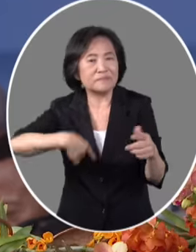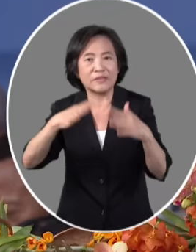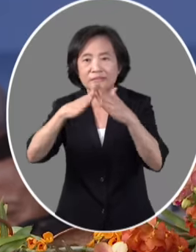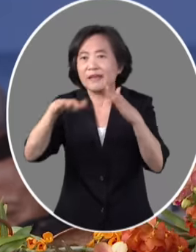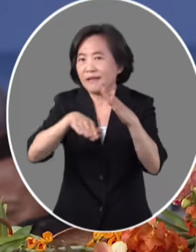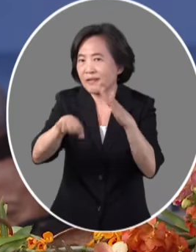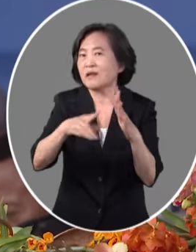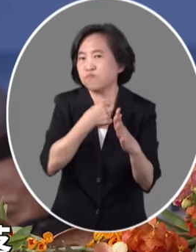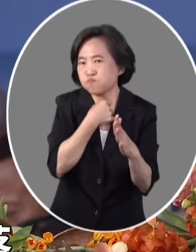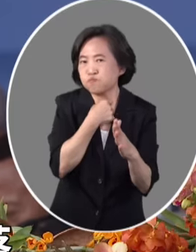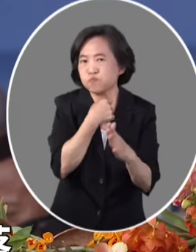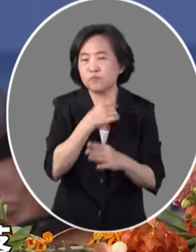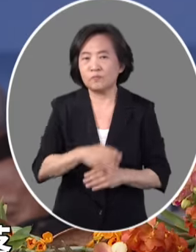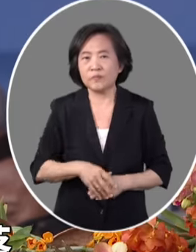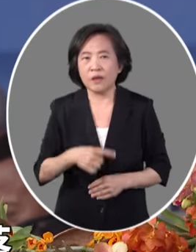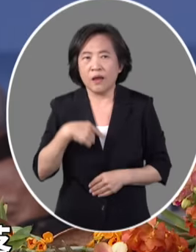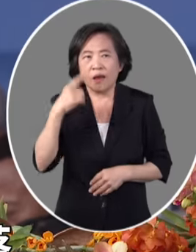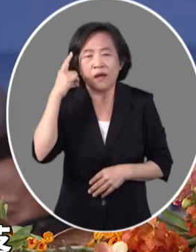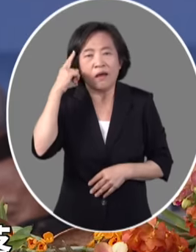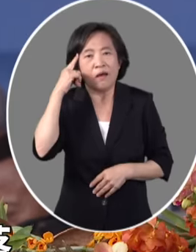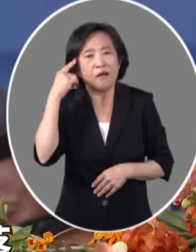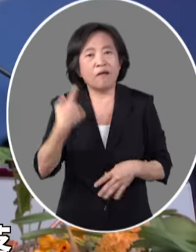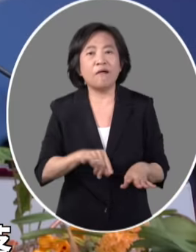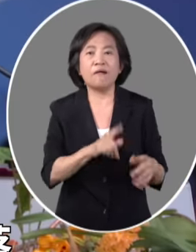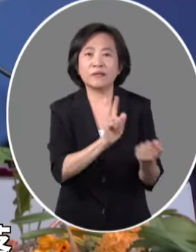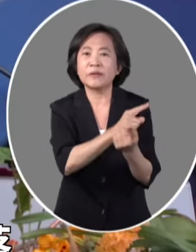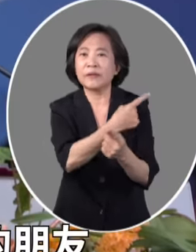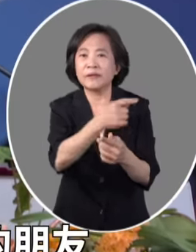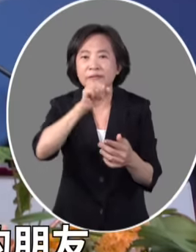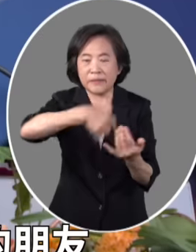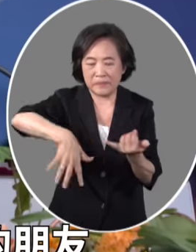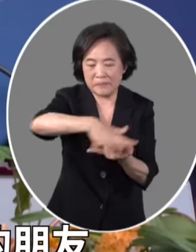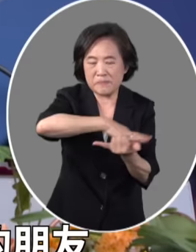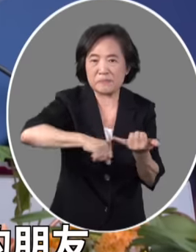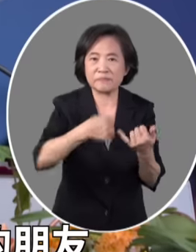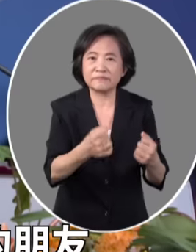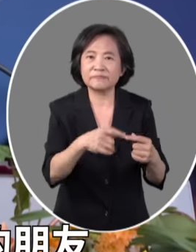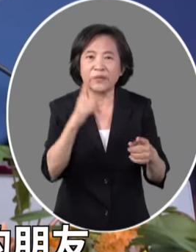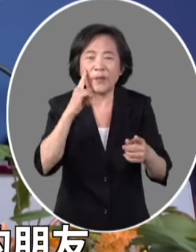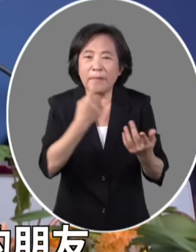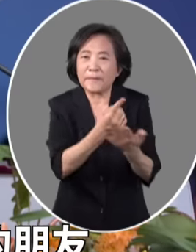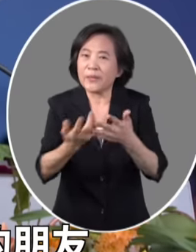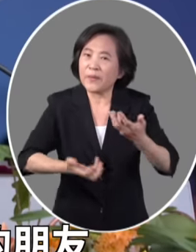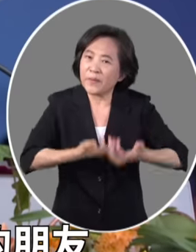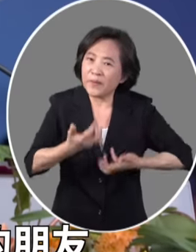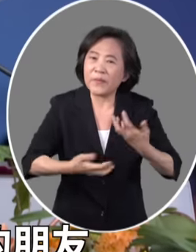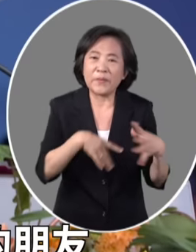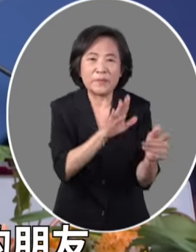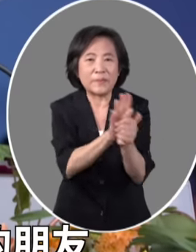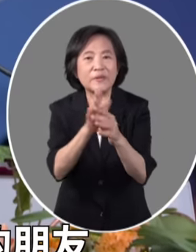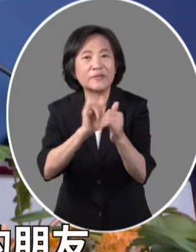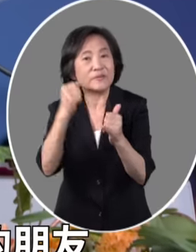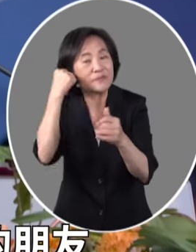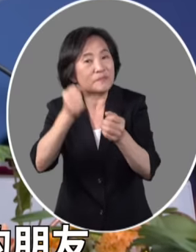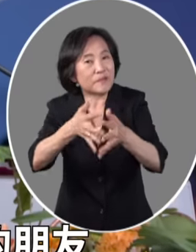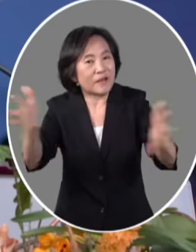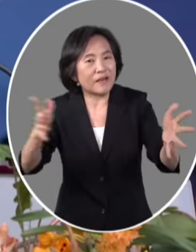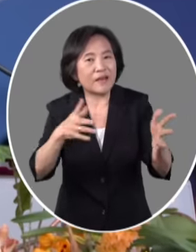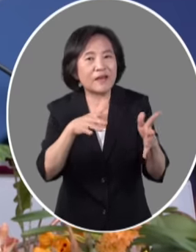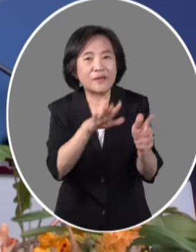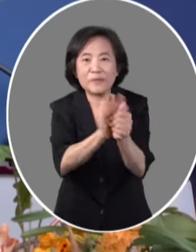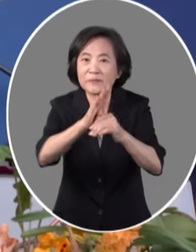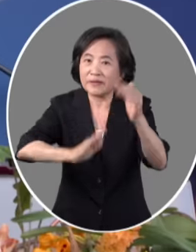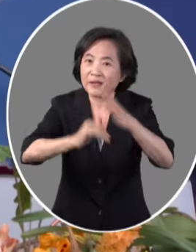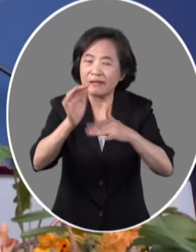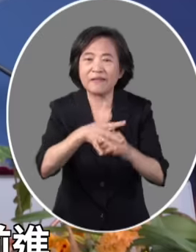家。我感谢在台湾不同的角落这样温暖投入推动社会住宅的朋友。